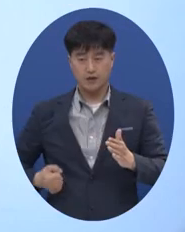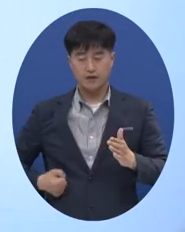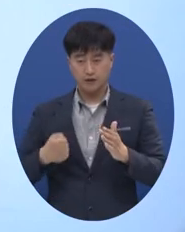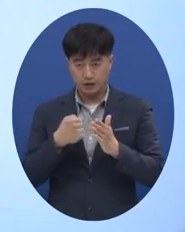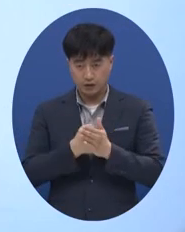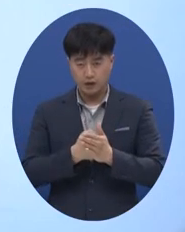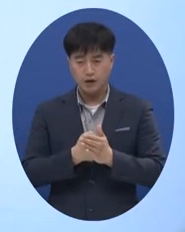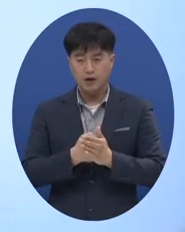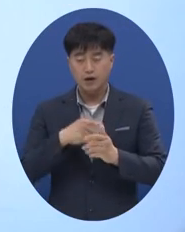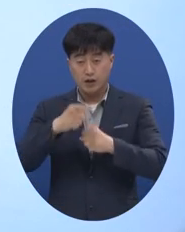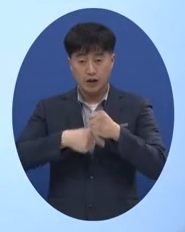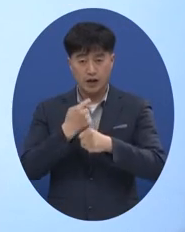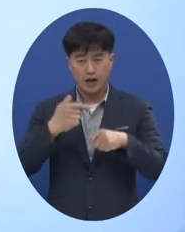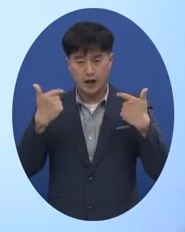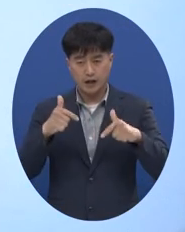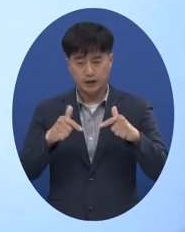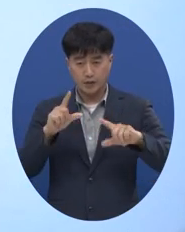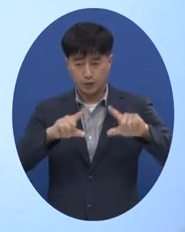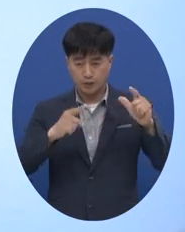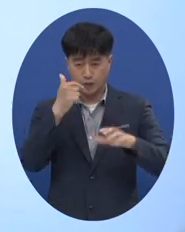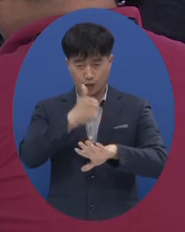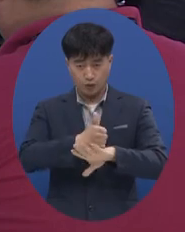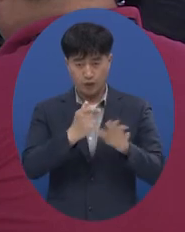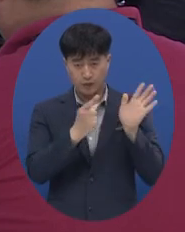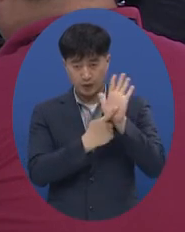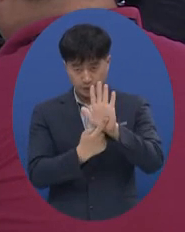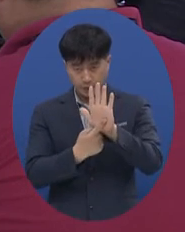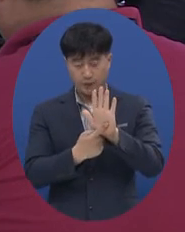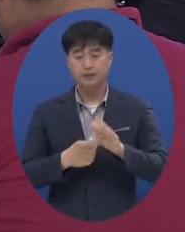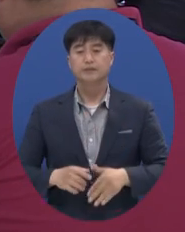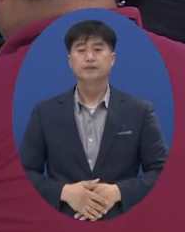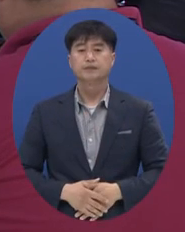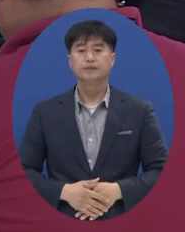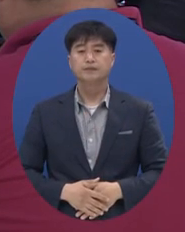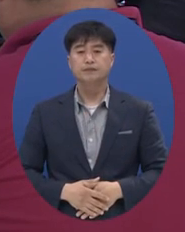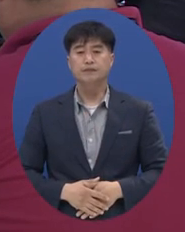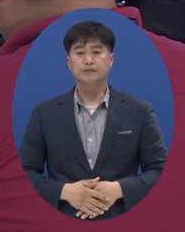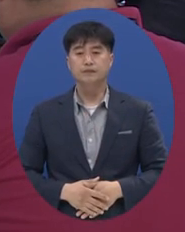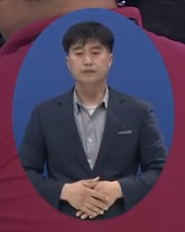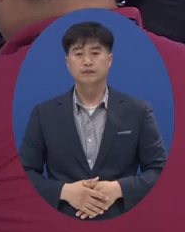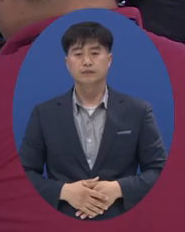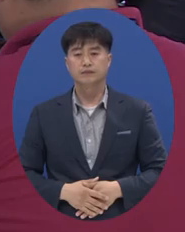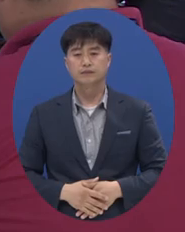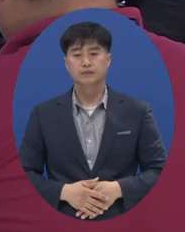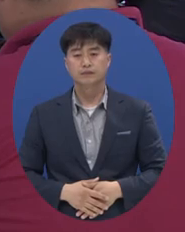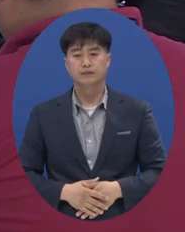해마다 실태조사 결과를 공개하겠다고 밝혔습니다. 경기주TV 한선지입니다.